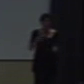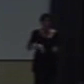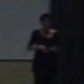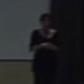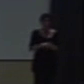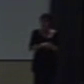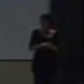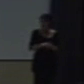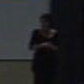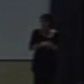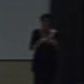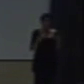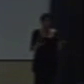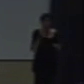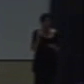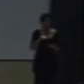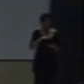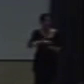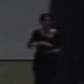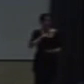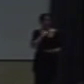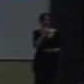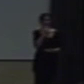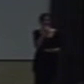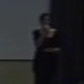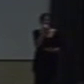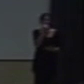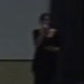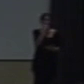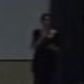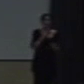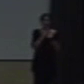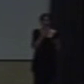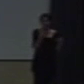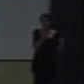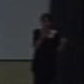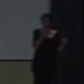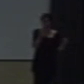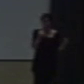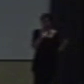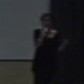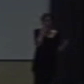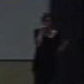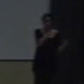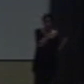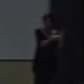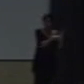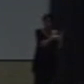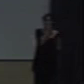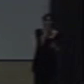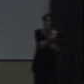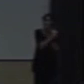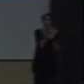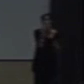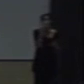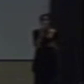fàcil fer fotos. La gent està més educada en el consum d'imatges i llavors potser ja no n'hi ha prou en ensenyar els fets. Crec que li hem de donar alguna volta